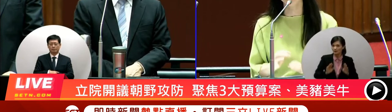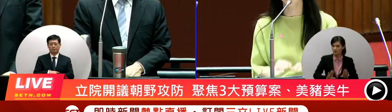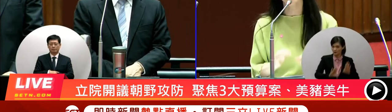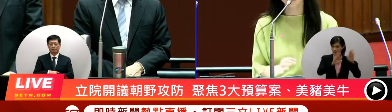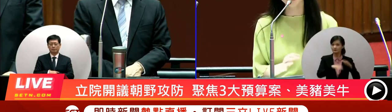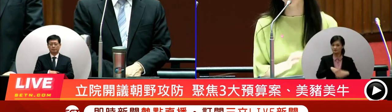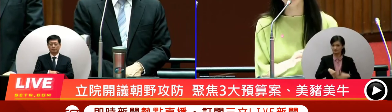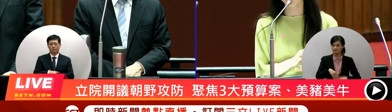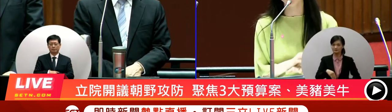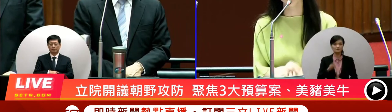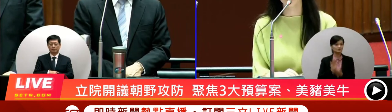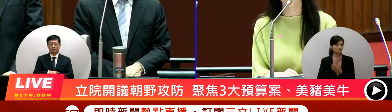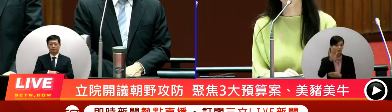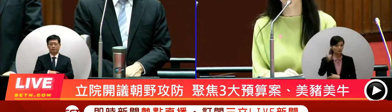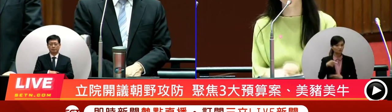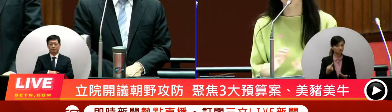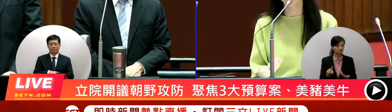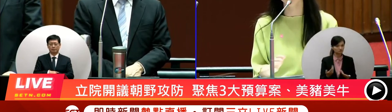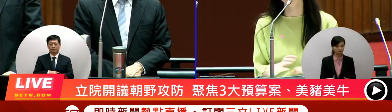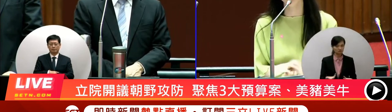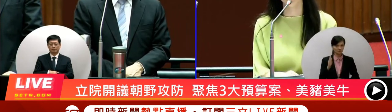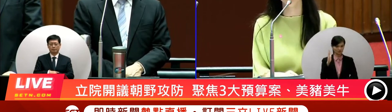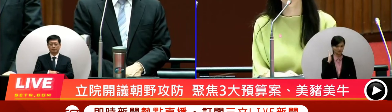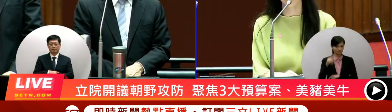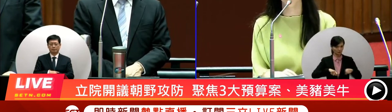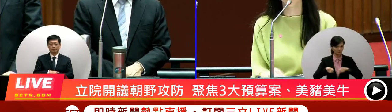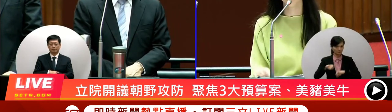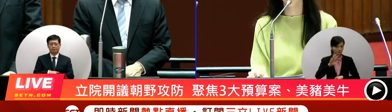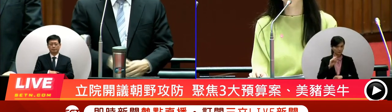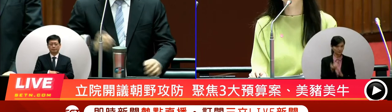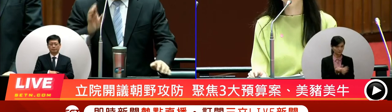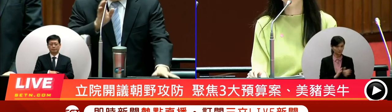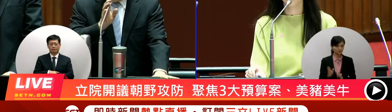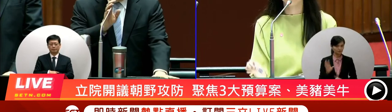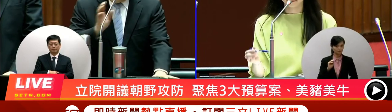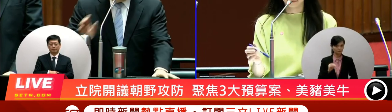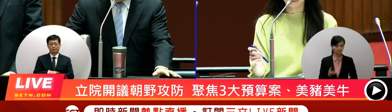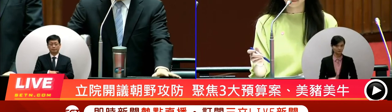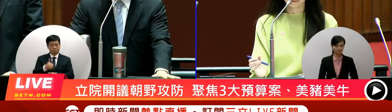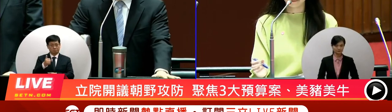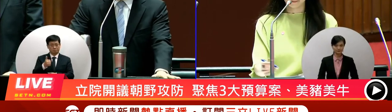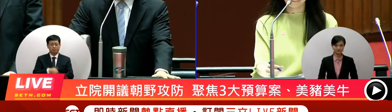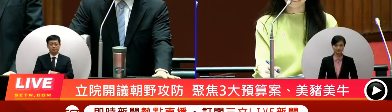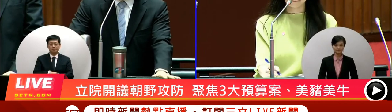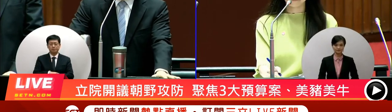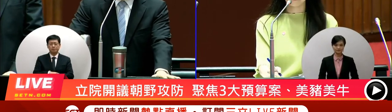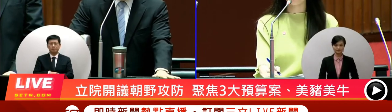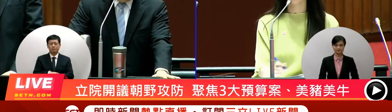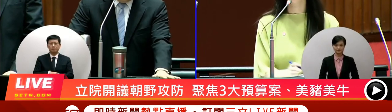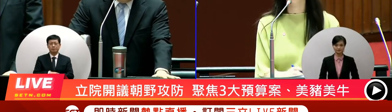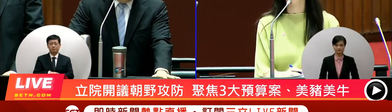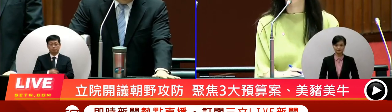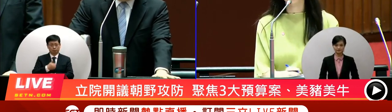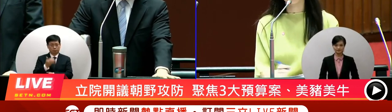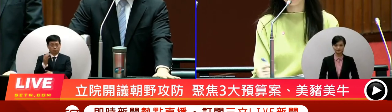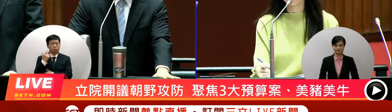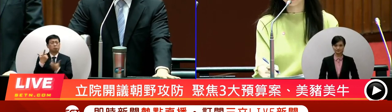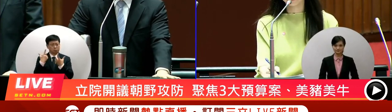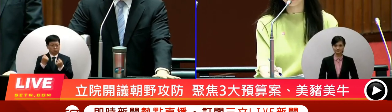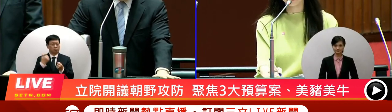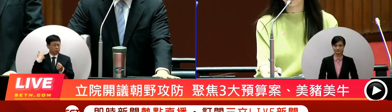是已经有开始做这样子的一个超前部署跟准备？ 谢谢。我们政府一